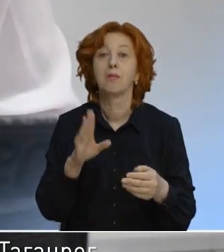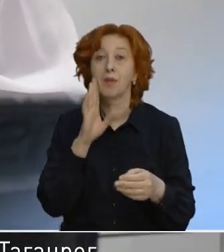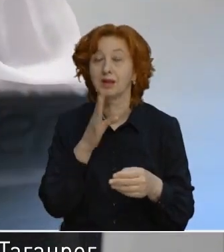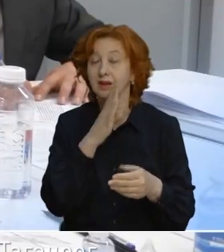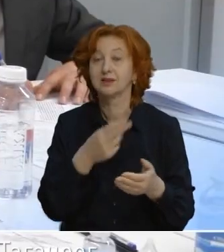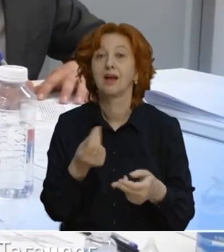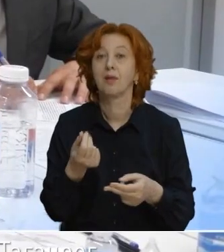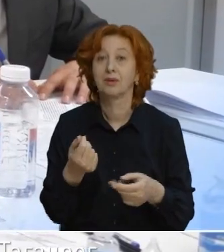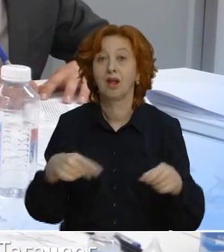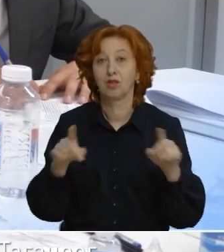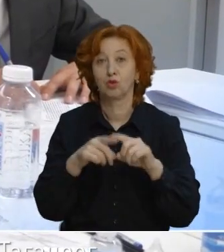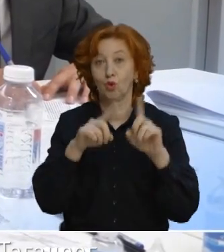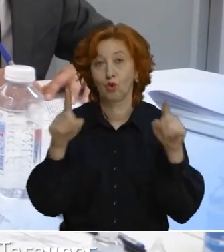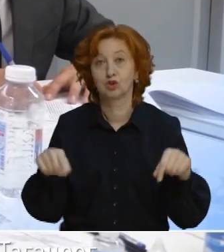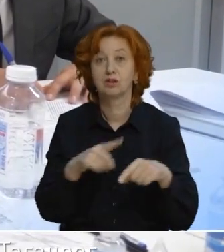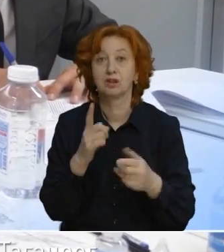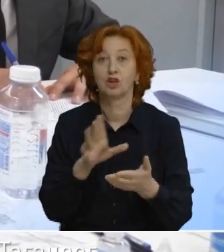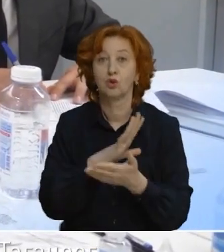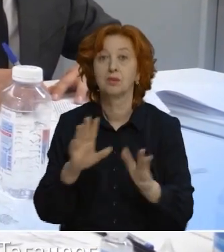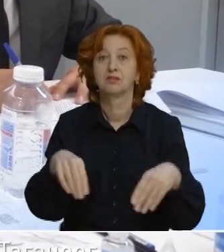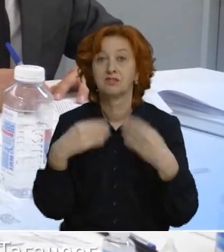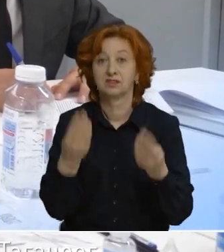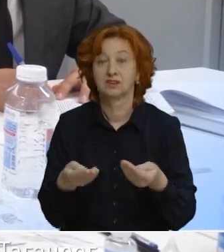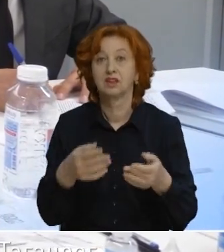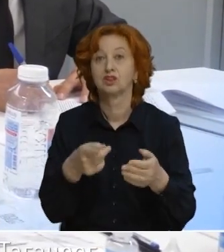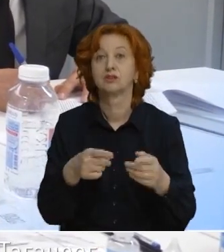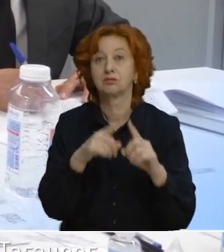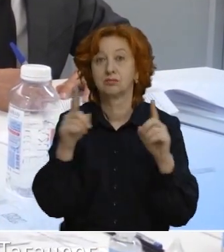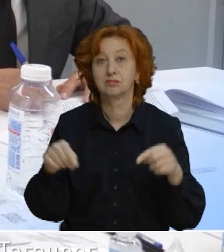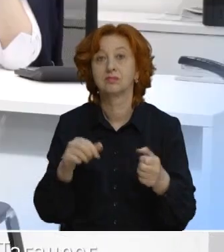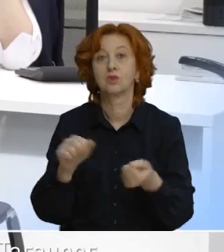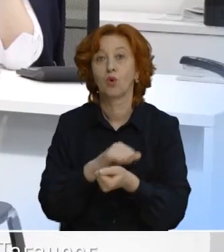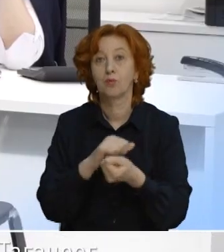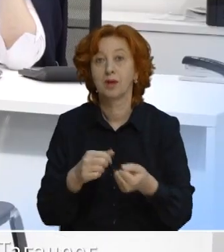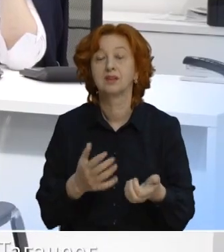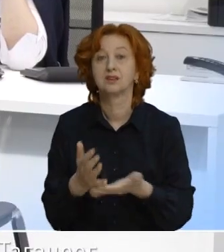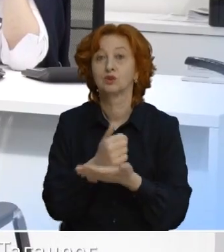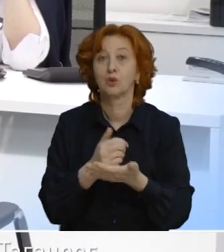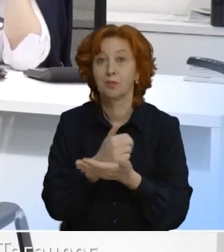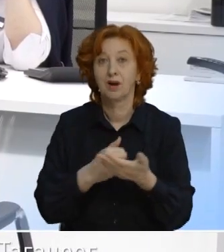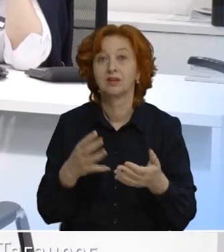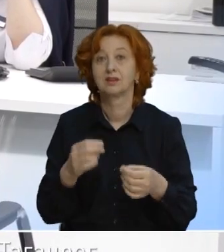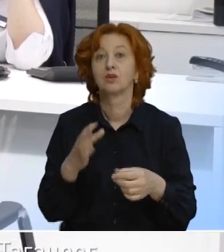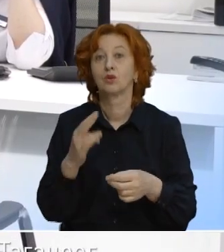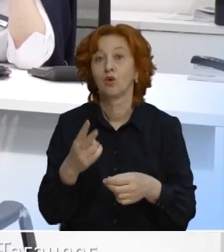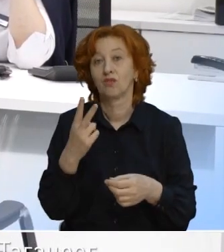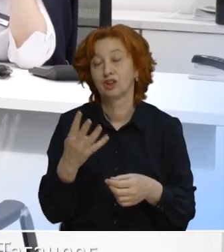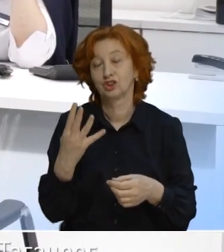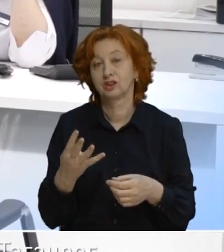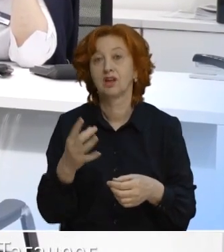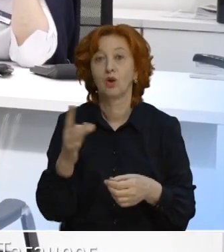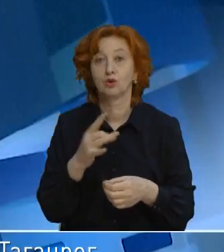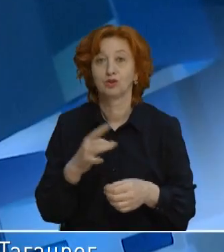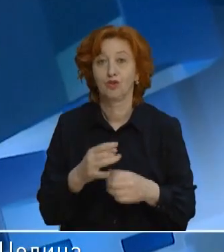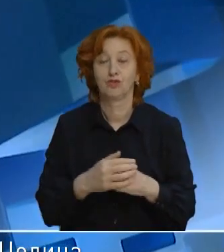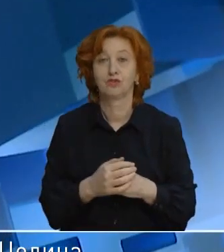семейство Сидоровых. Новоселье супруги отметят уже в начале июня. Алена Бадр, Сергей Крикоров, Юрий Друзякин, Дон 24,